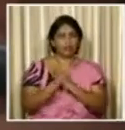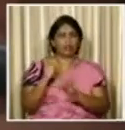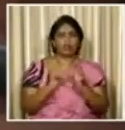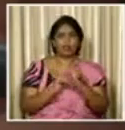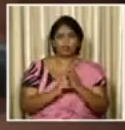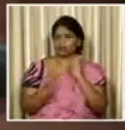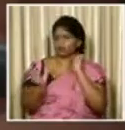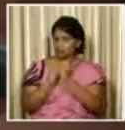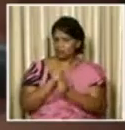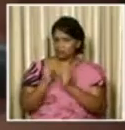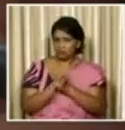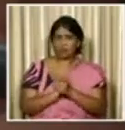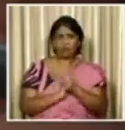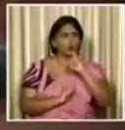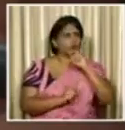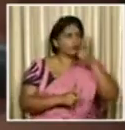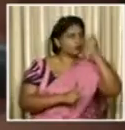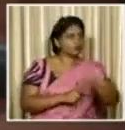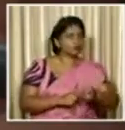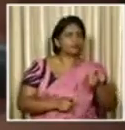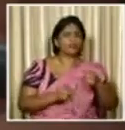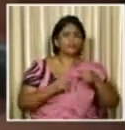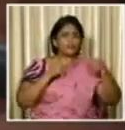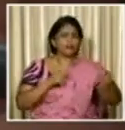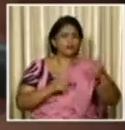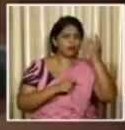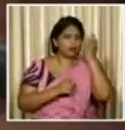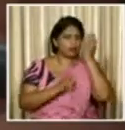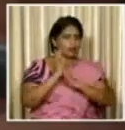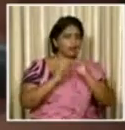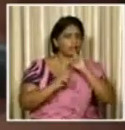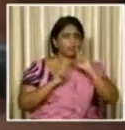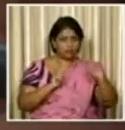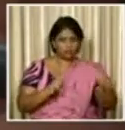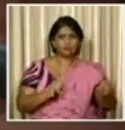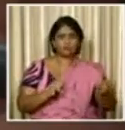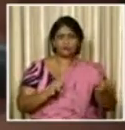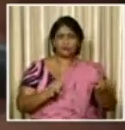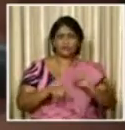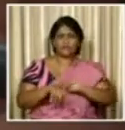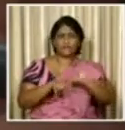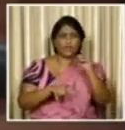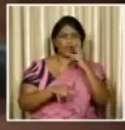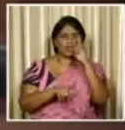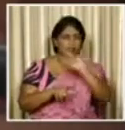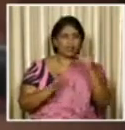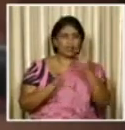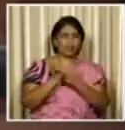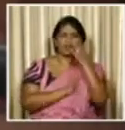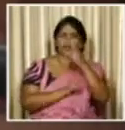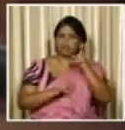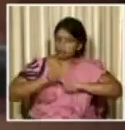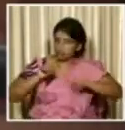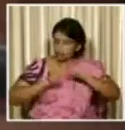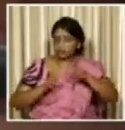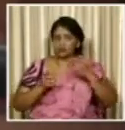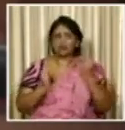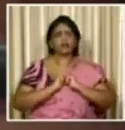yang samsodonat, adikaran tiindu. Vipaksha Mantri Oru Tidiripat Karneva Ninaadi Dahayakata Kaamari Kadikla Kata Karla Karanda